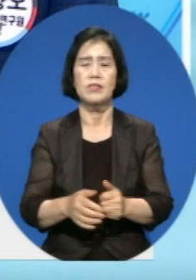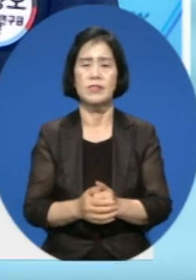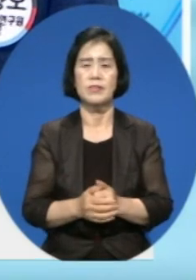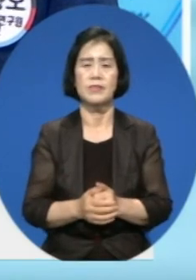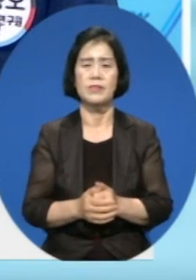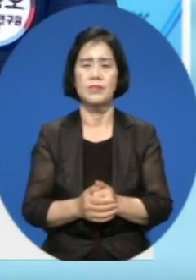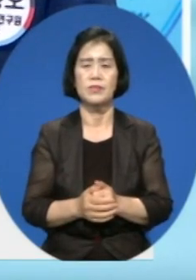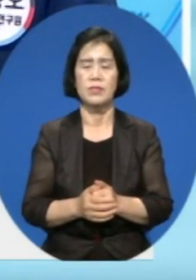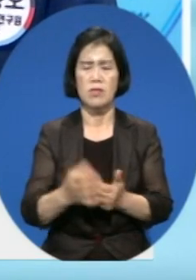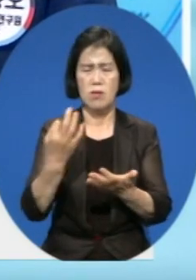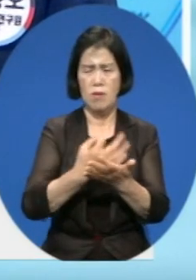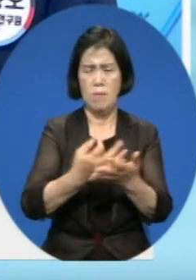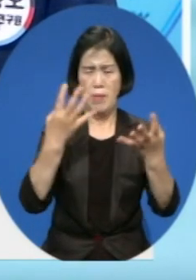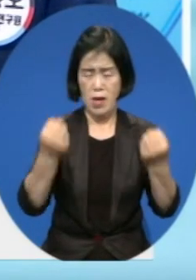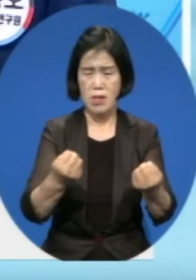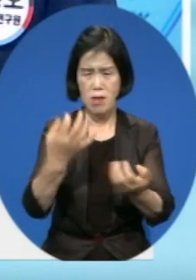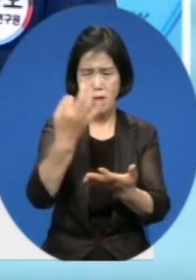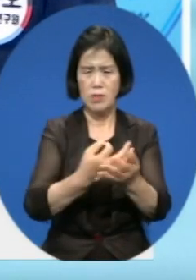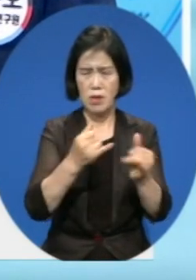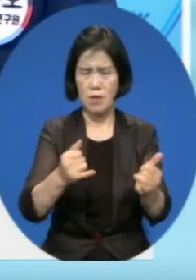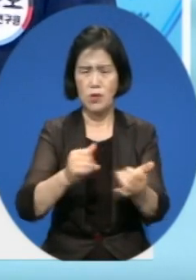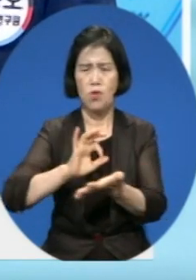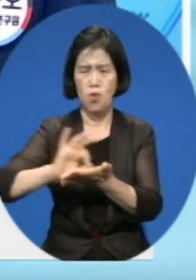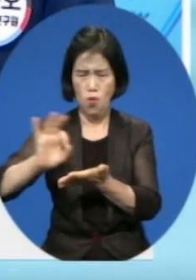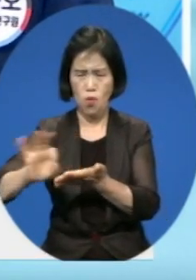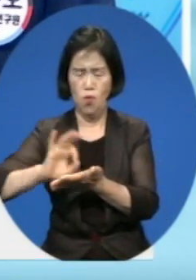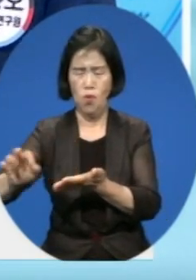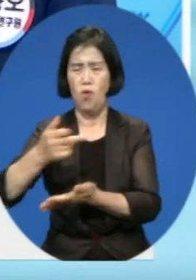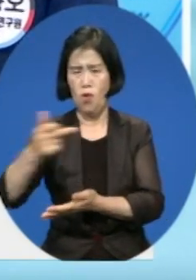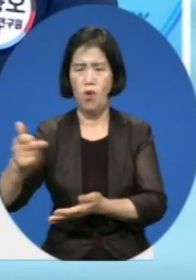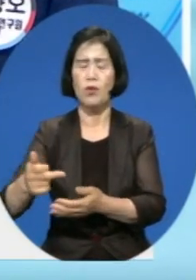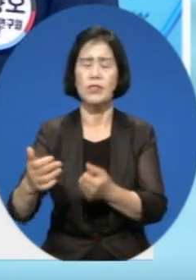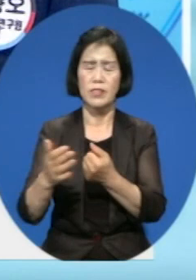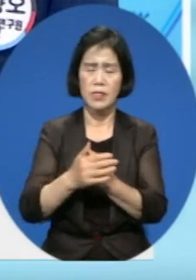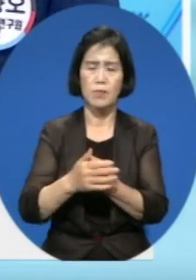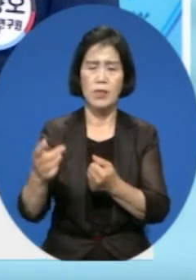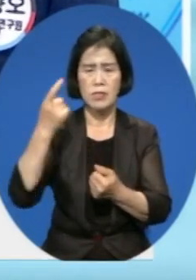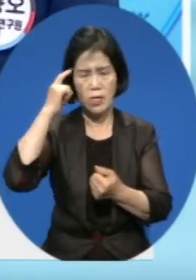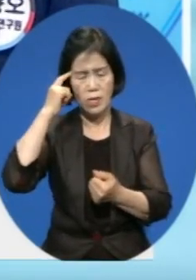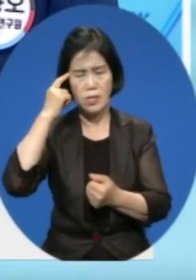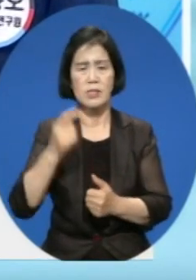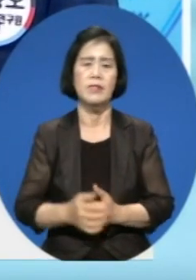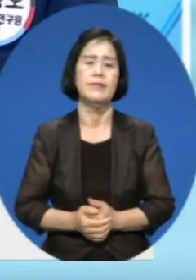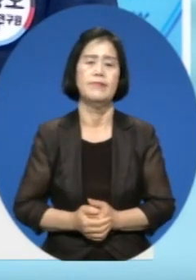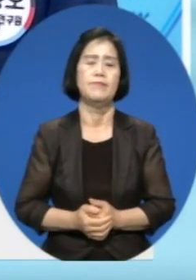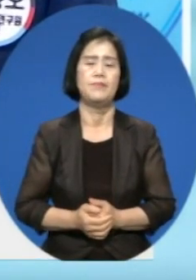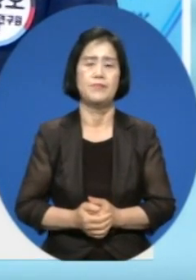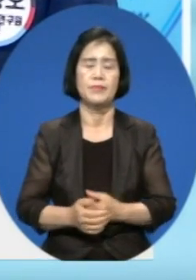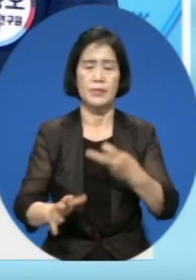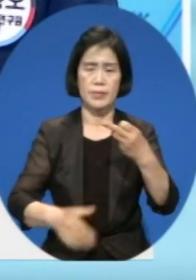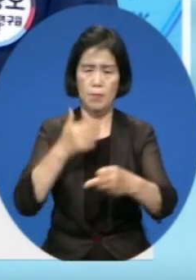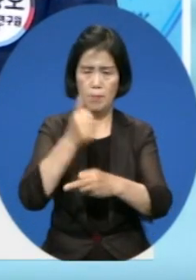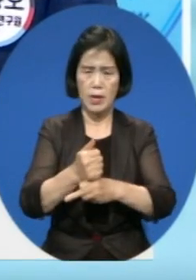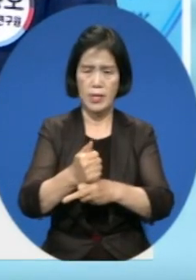사실 고소득층 사람들의 돈 씀씀이가 훨씬 더 크거든요. 그런 부분까지도 생각을 해서 연말에